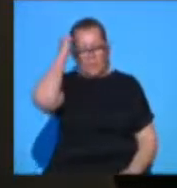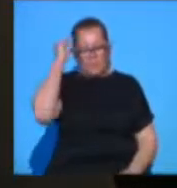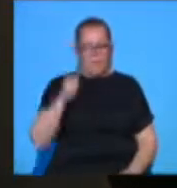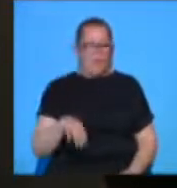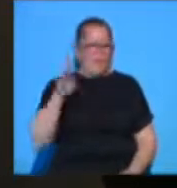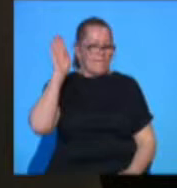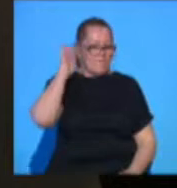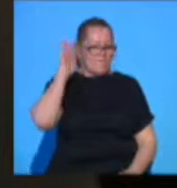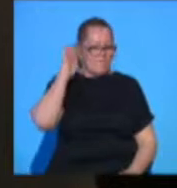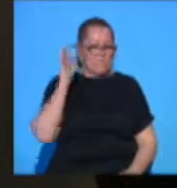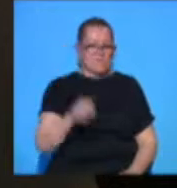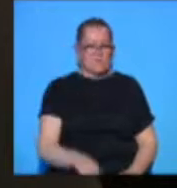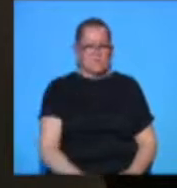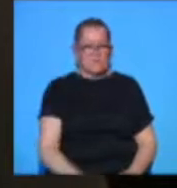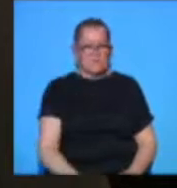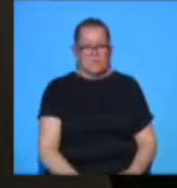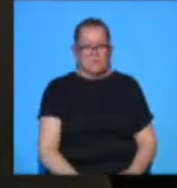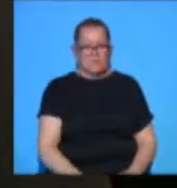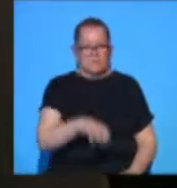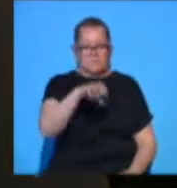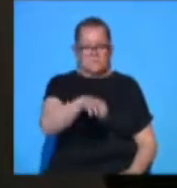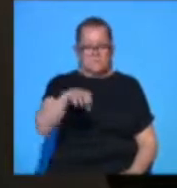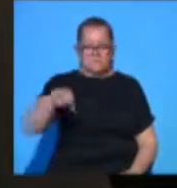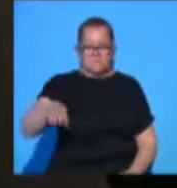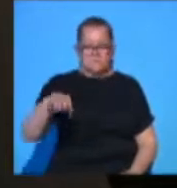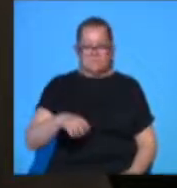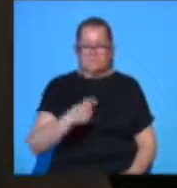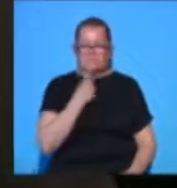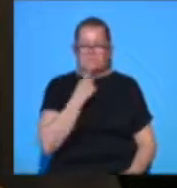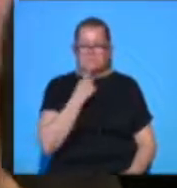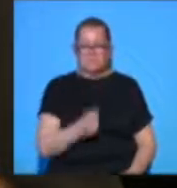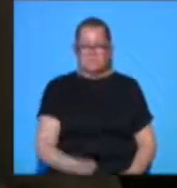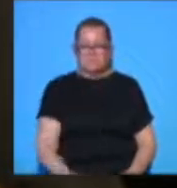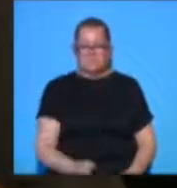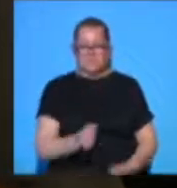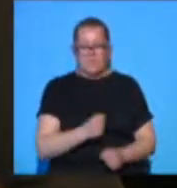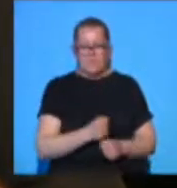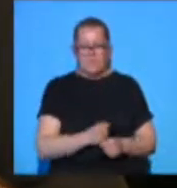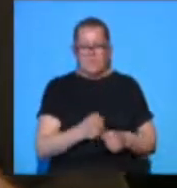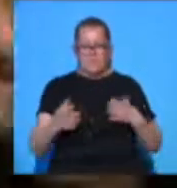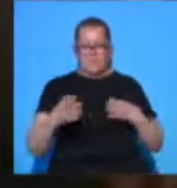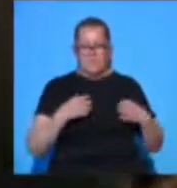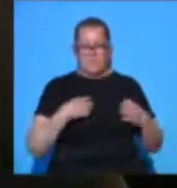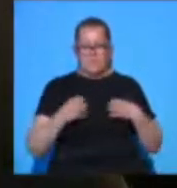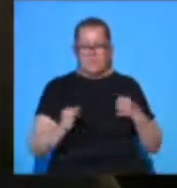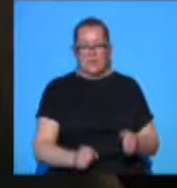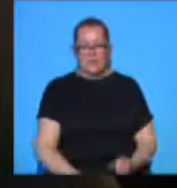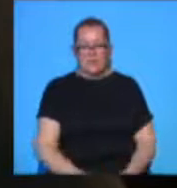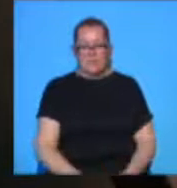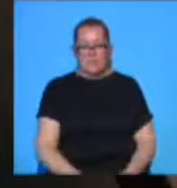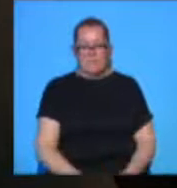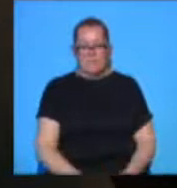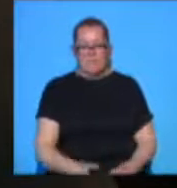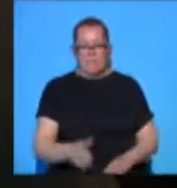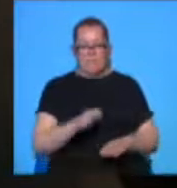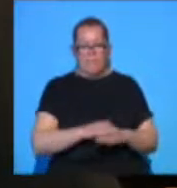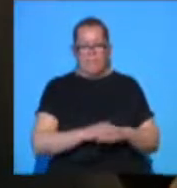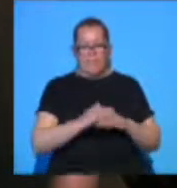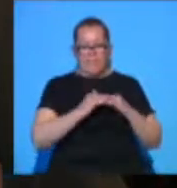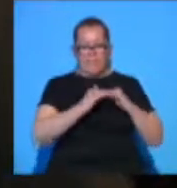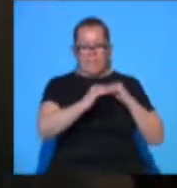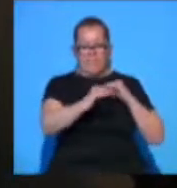Parcul Romanescu, în cartierele craiovene. Am creat un spectacol itinerant care se va desfășura pe o platformă de